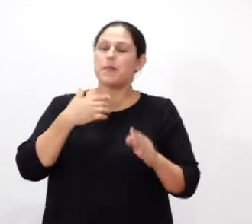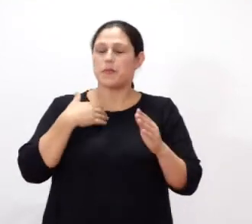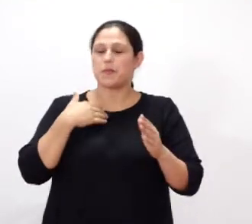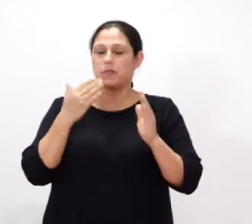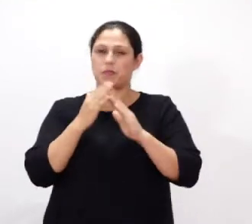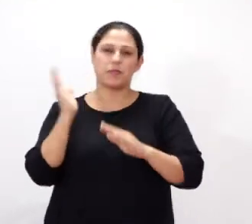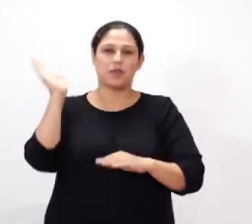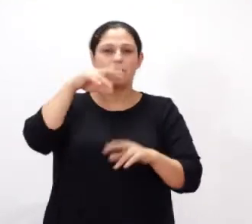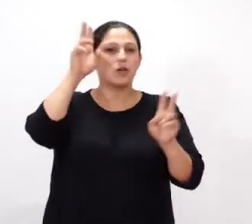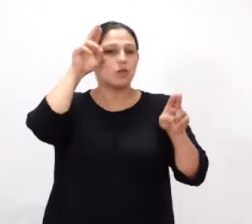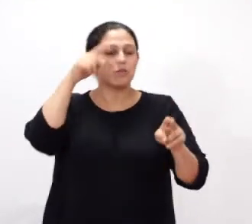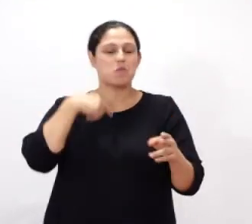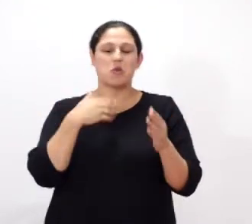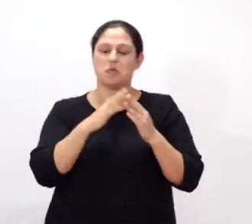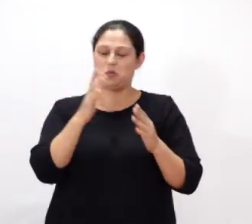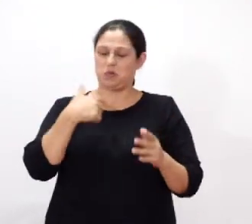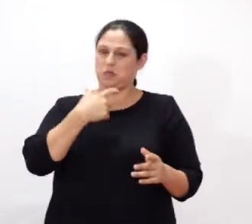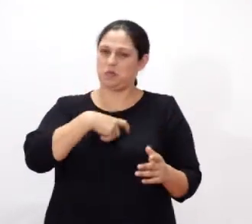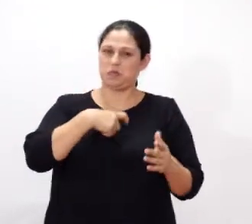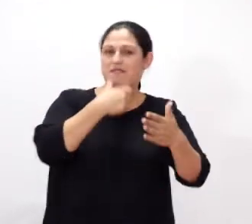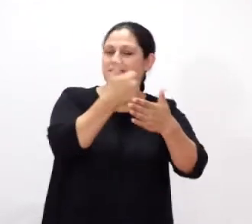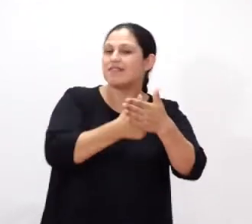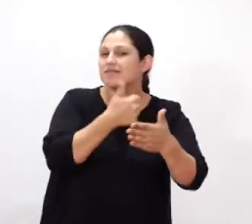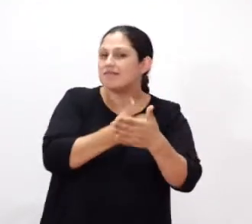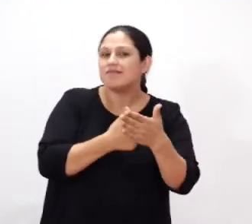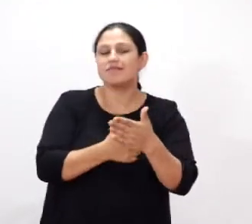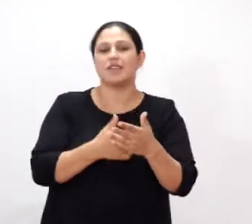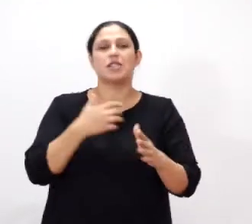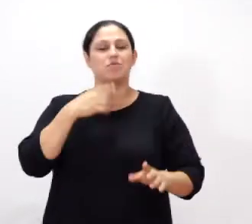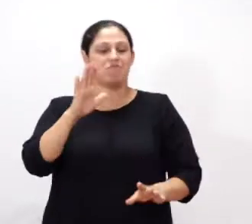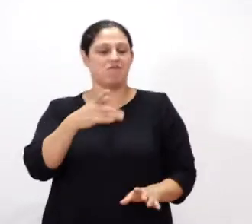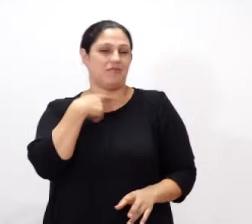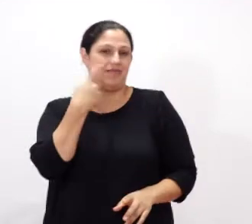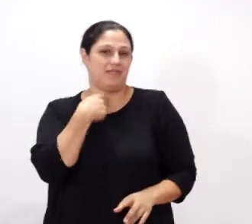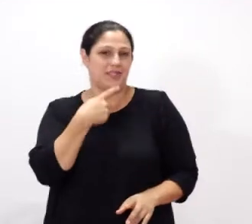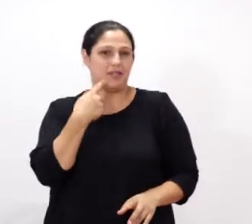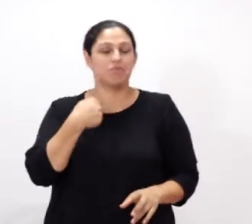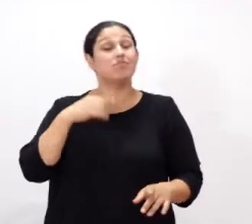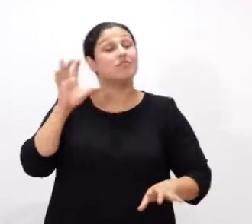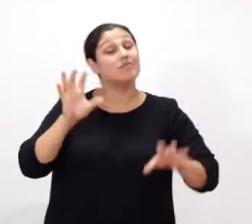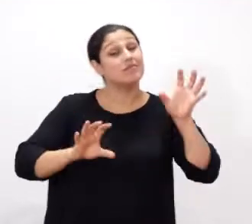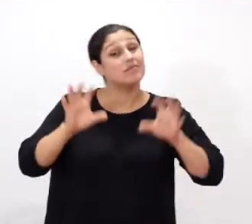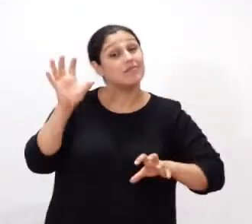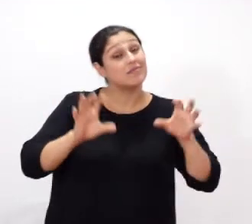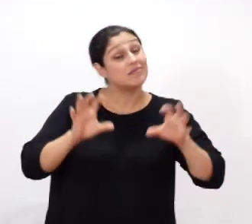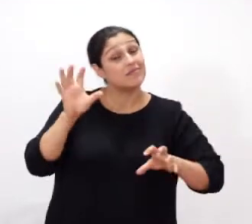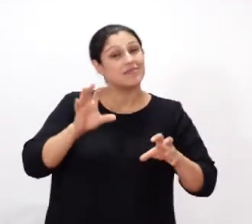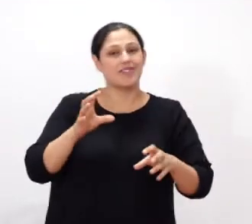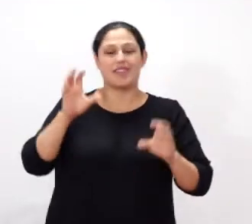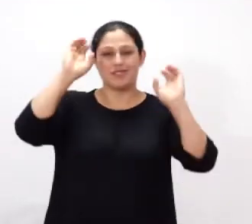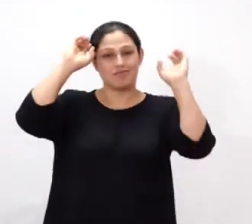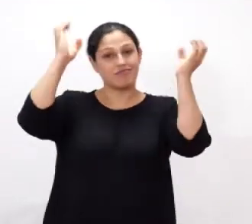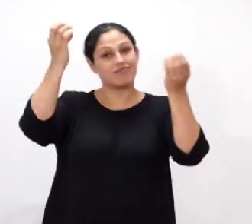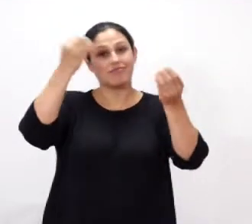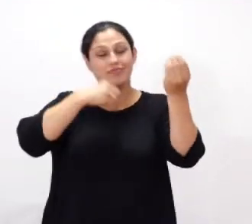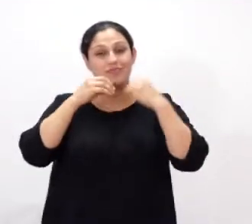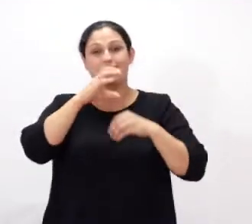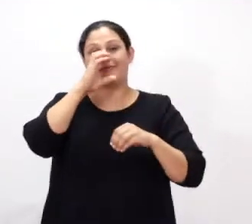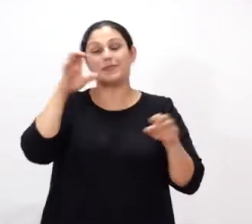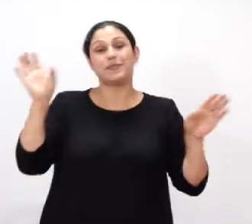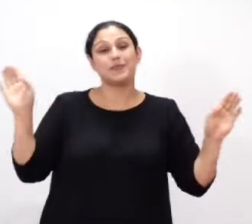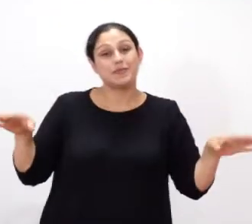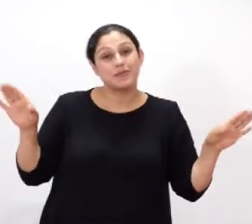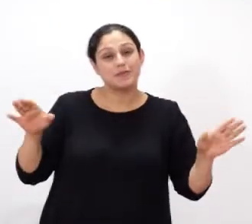رفته تعریف میکنم میگویم که من و پنده و حرف خورک و بوم دیو